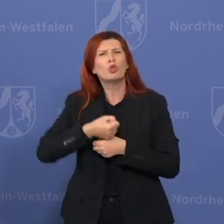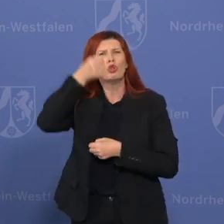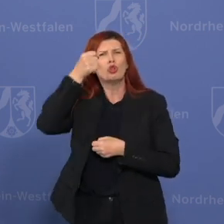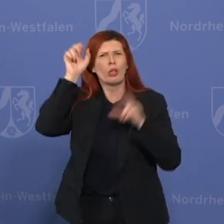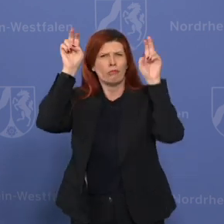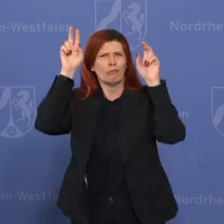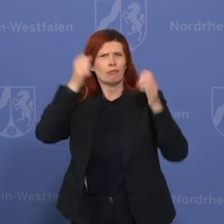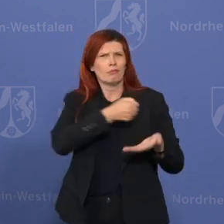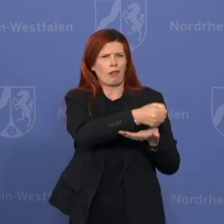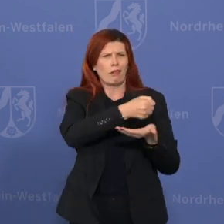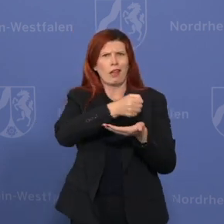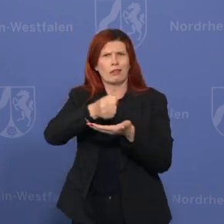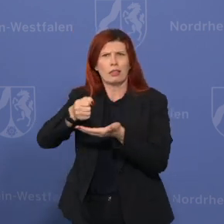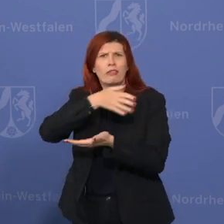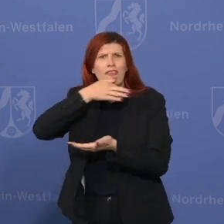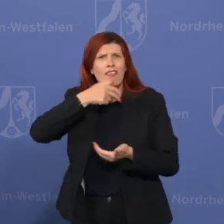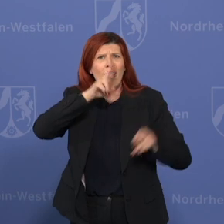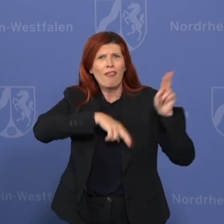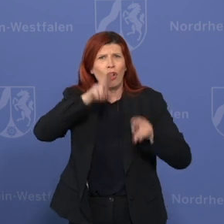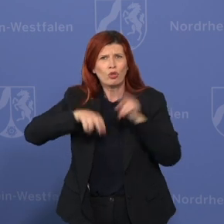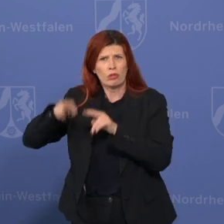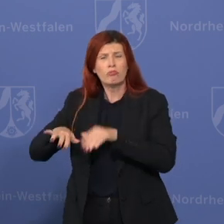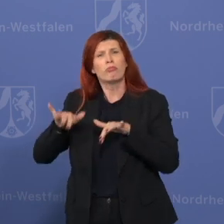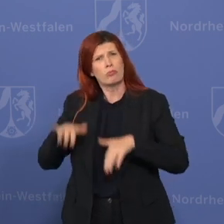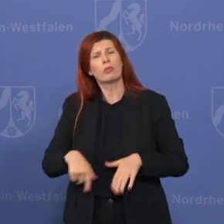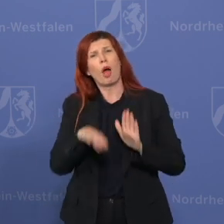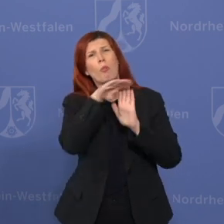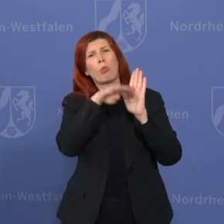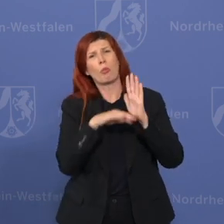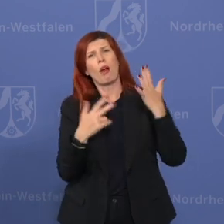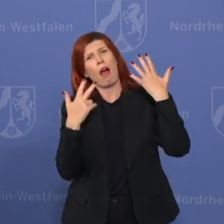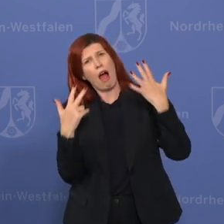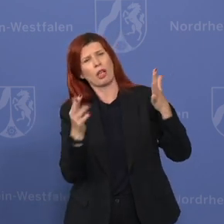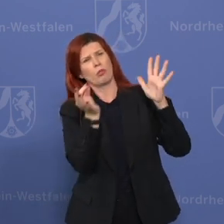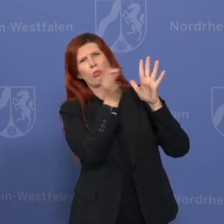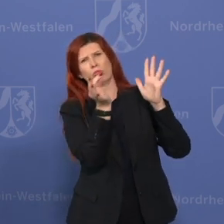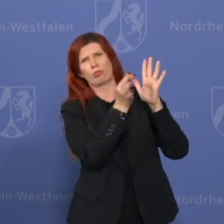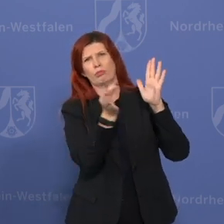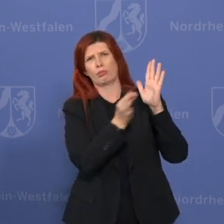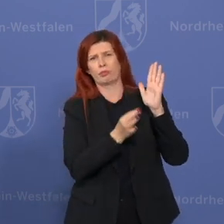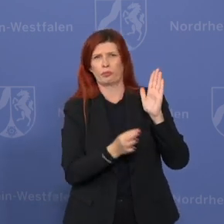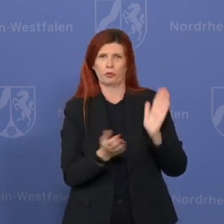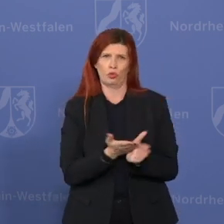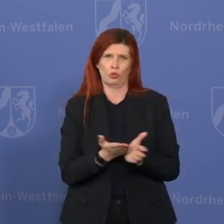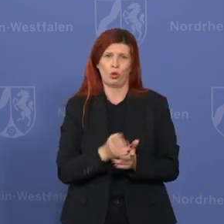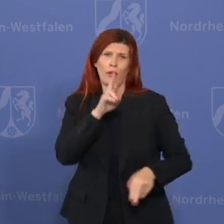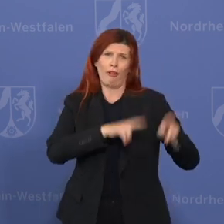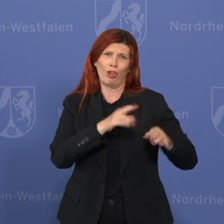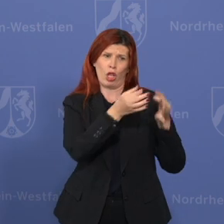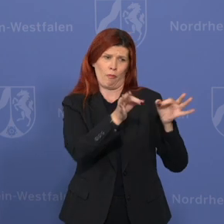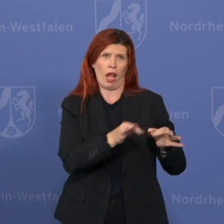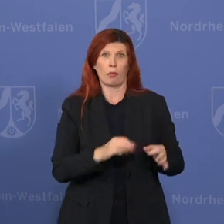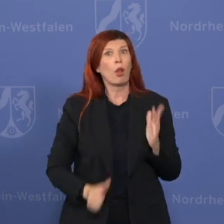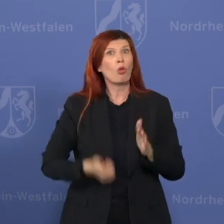ist im Landtag ja ausgeführt worden, 8-Punkte-Programm, in dem es verschiedene Maßnahmen gibt, die ich jetzt gar nicht im Einzelnen noch